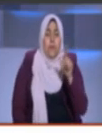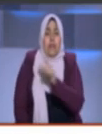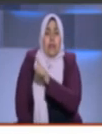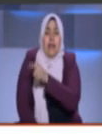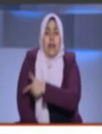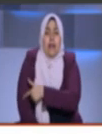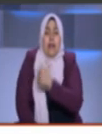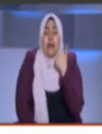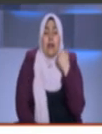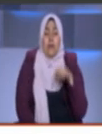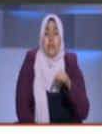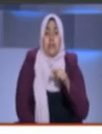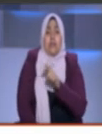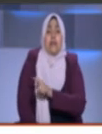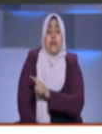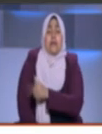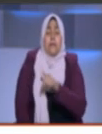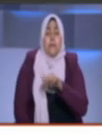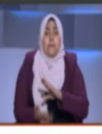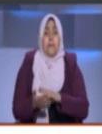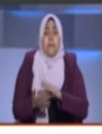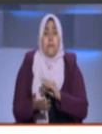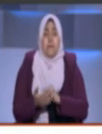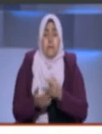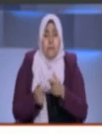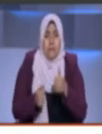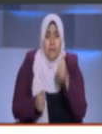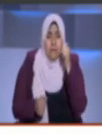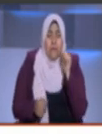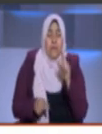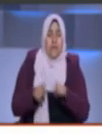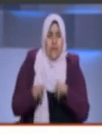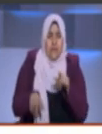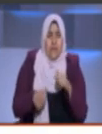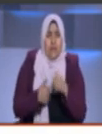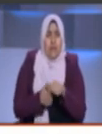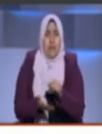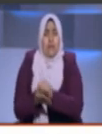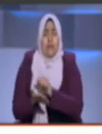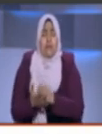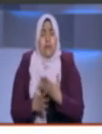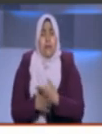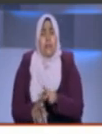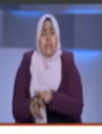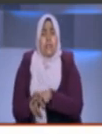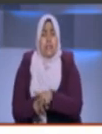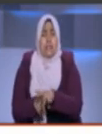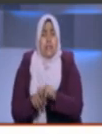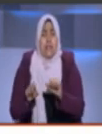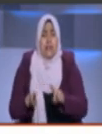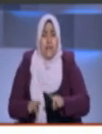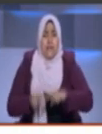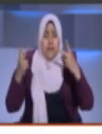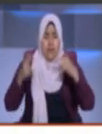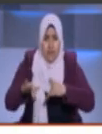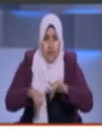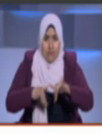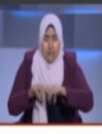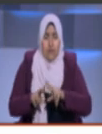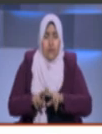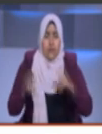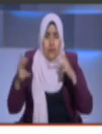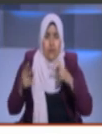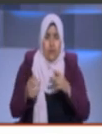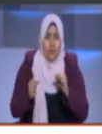يعني ألمانيا كانت بدأت بالأمس بعض إجراءات لتخفيف العزل في ظل